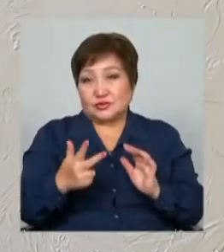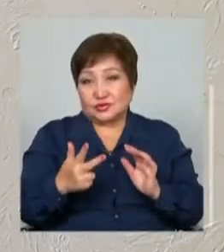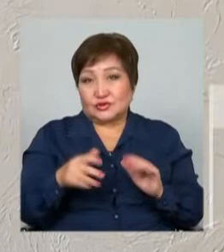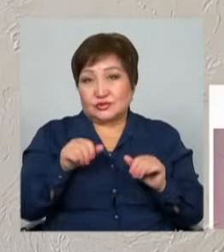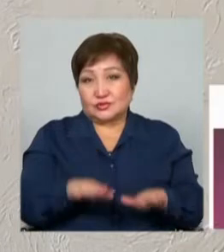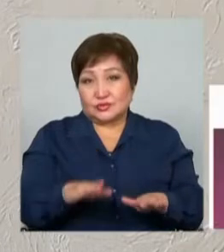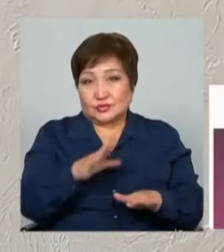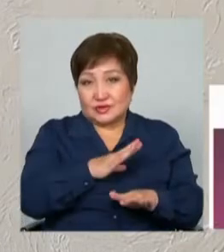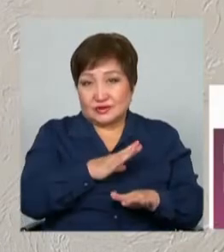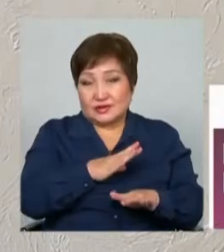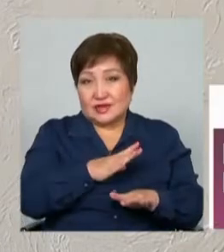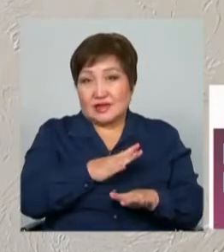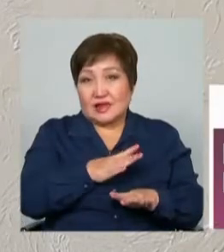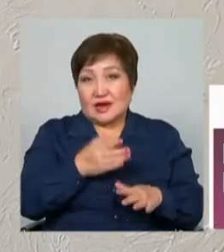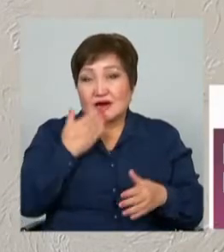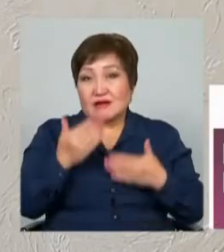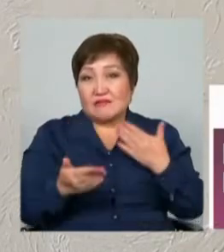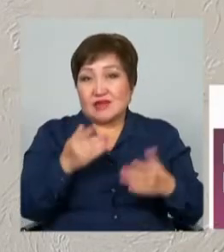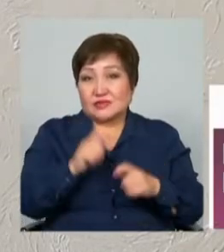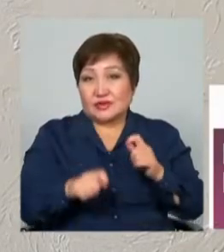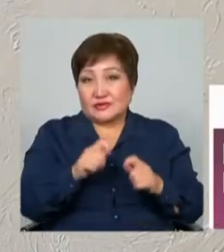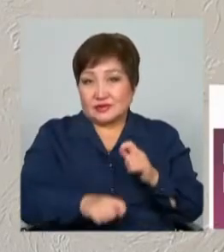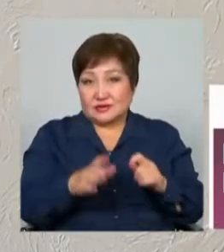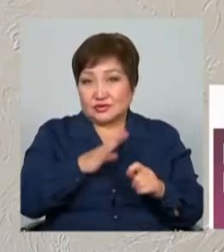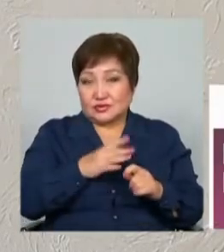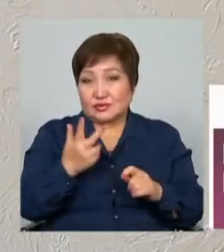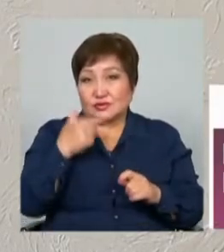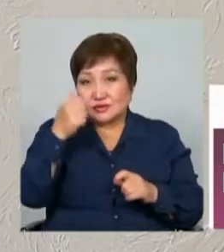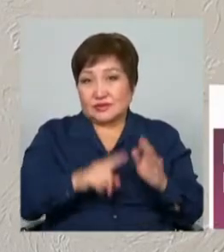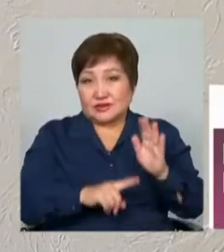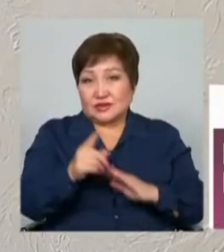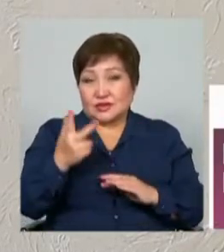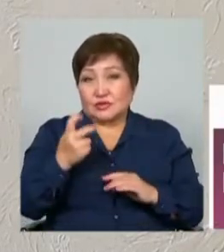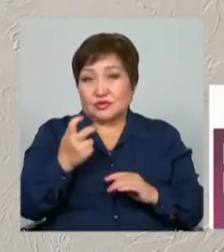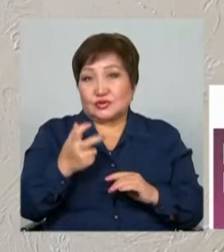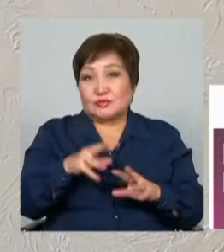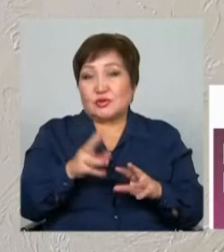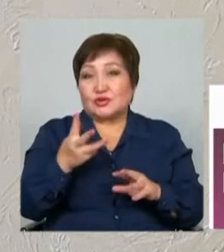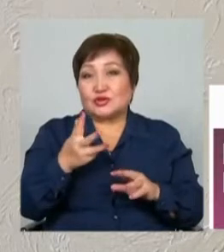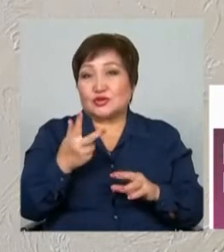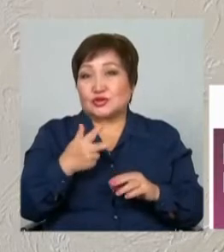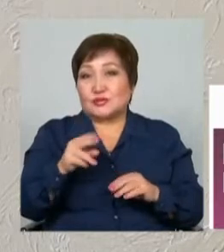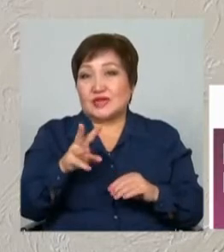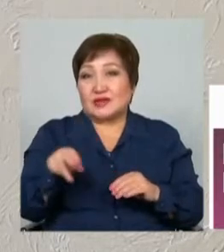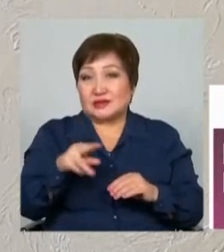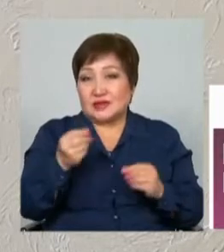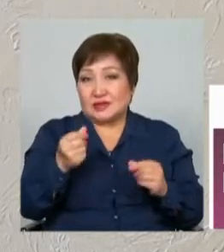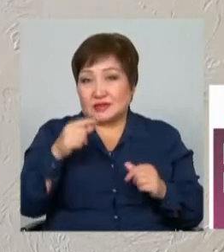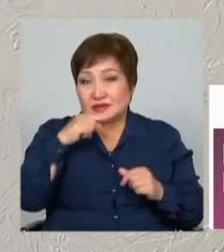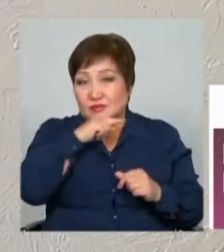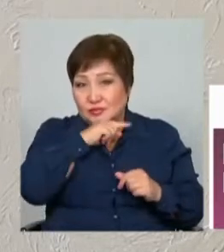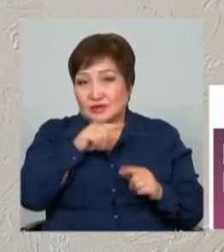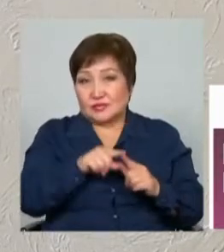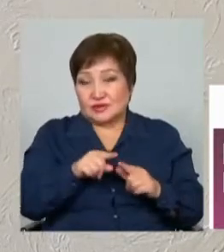Мониторинг жұмыстарының арқасында жыл басынан бері 13 миллиард теңгеден аса бюджет қаражаты үнемделді. Сондай-ақ 8 ай бойы жасалған шаруа